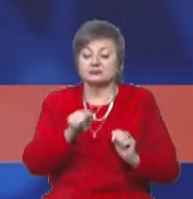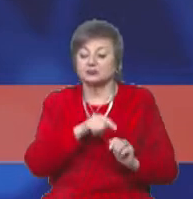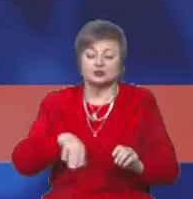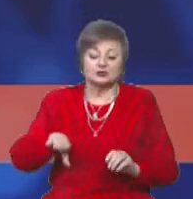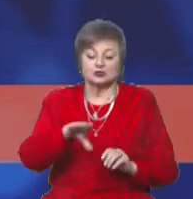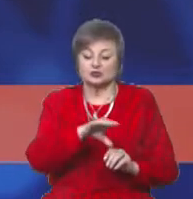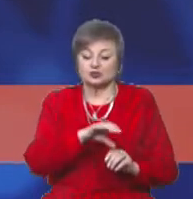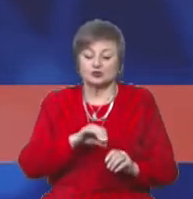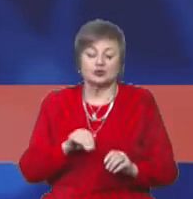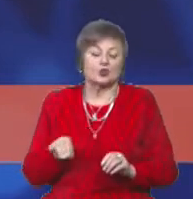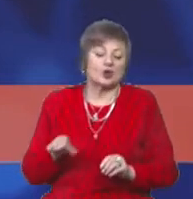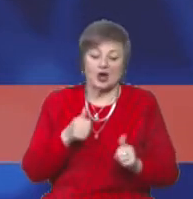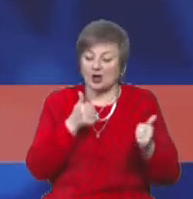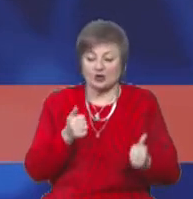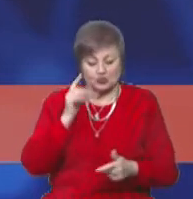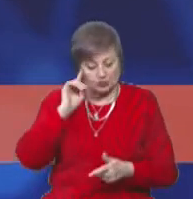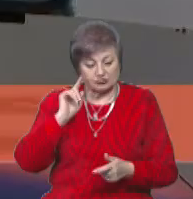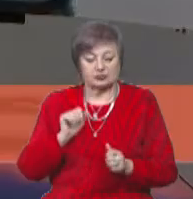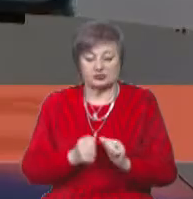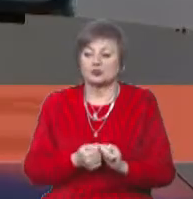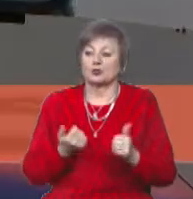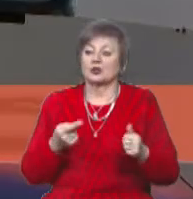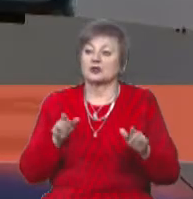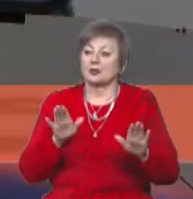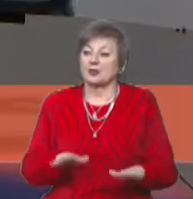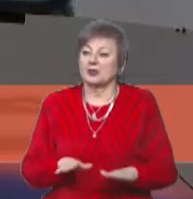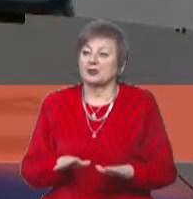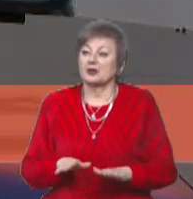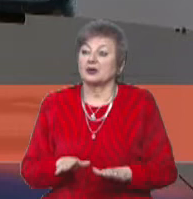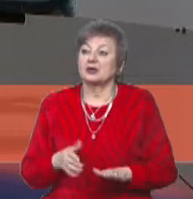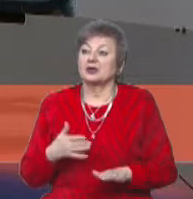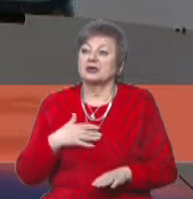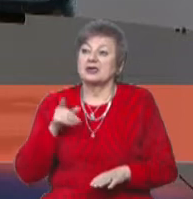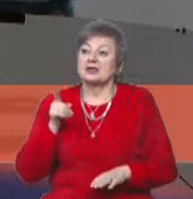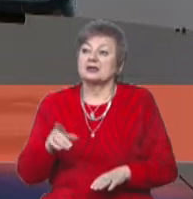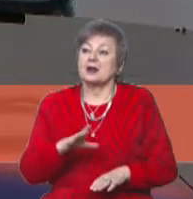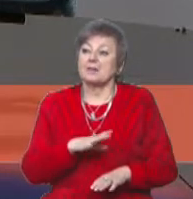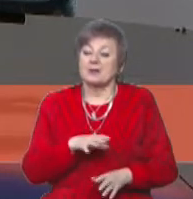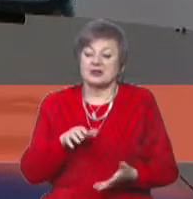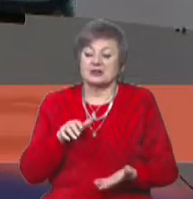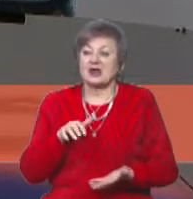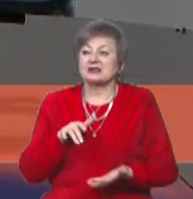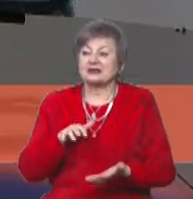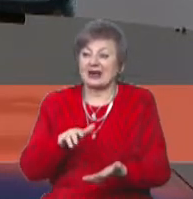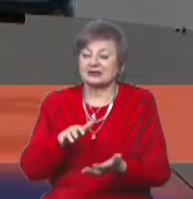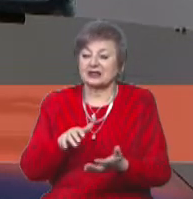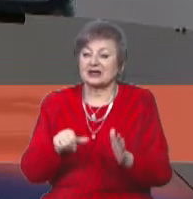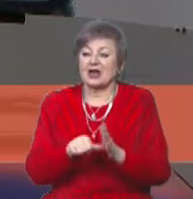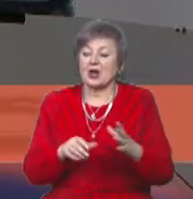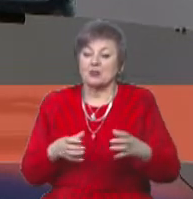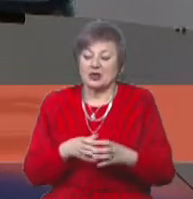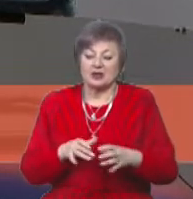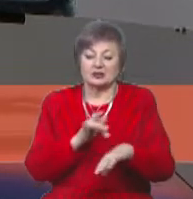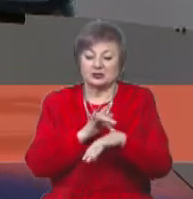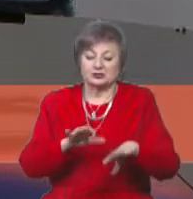там валяющуюся камень, бутылку и так далее. Там занепад был? Что там было? Да, там была раньше тракторная бригада, которую всю